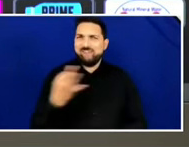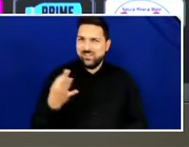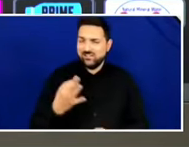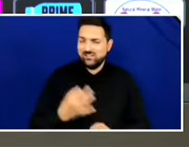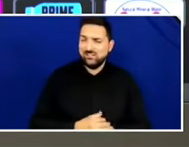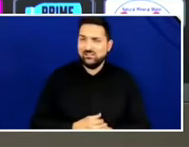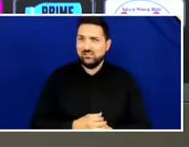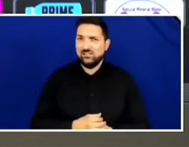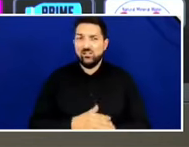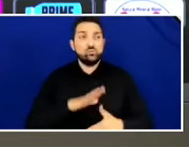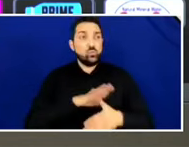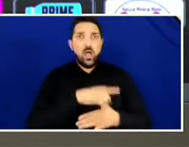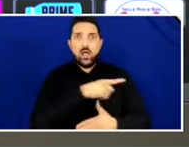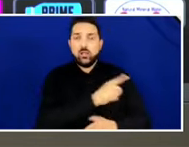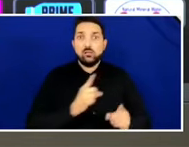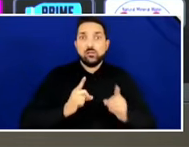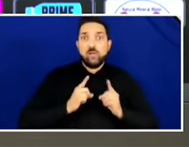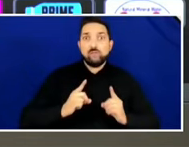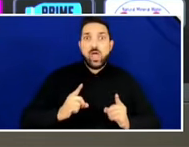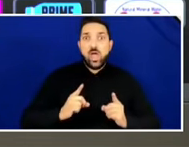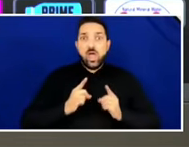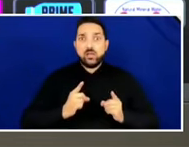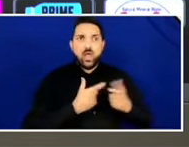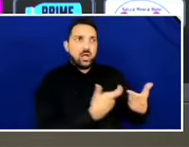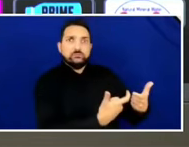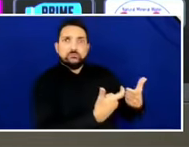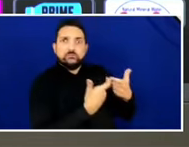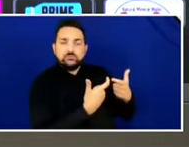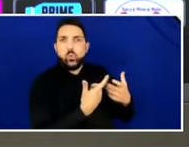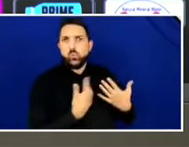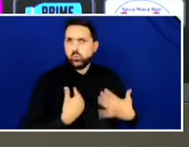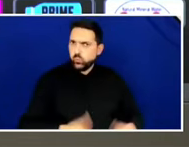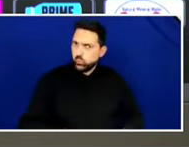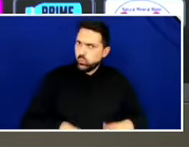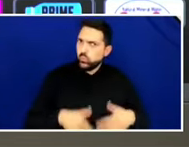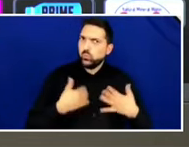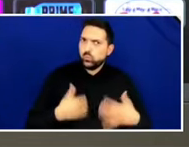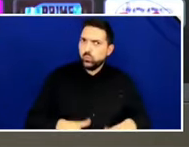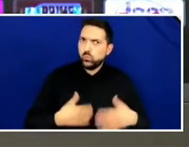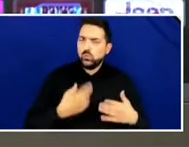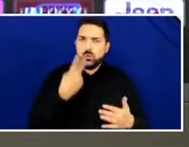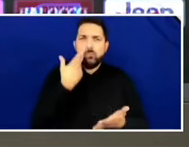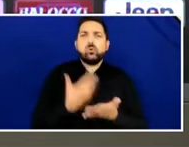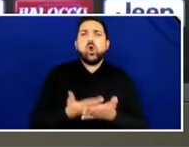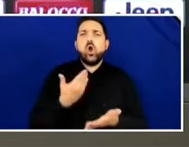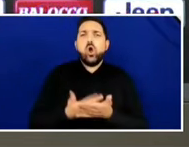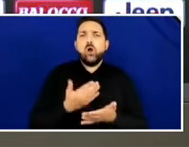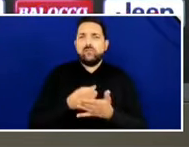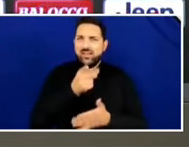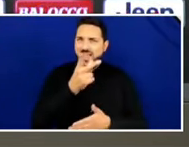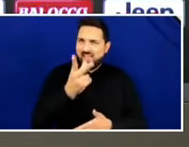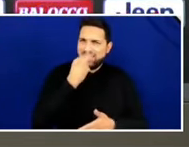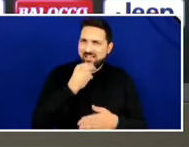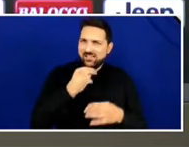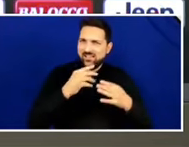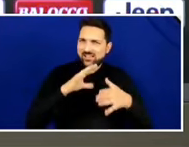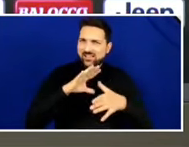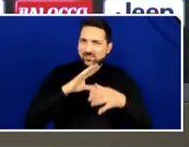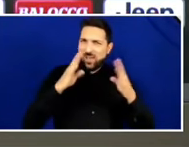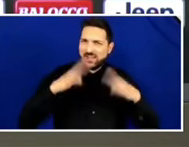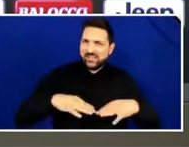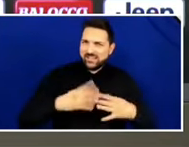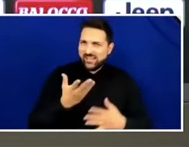difende molto bene dimostrando anche quella partita che che hai che hai nominato ma anche altre partite